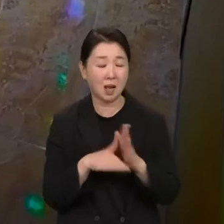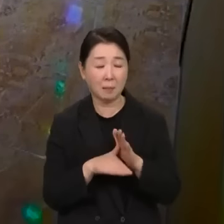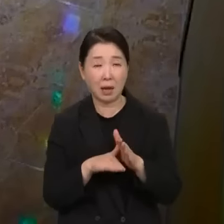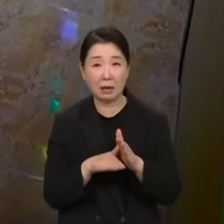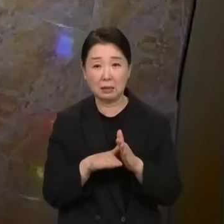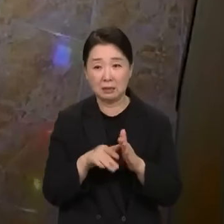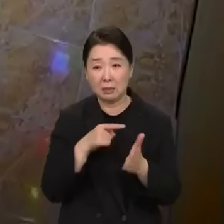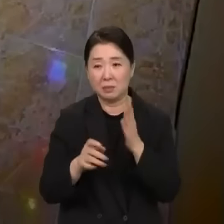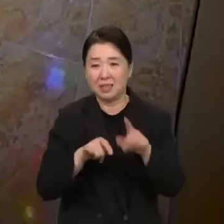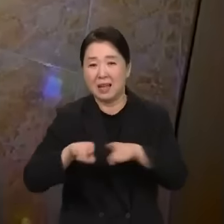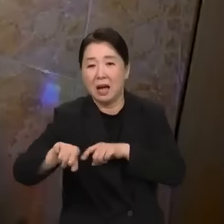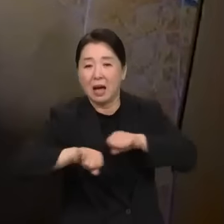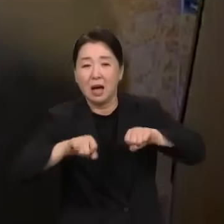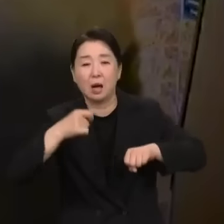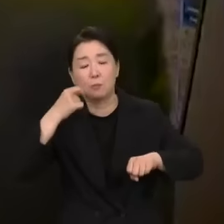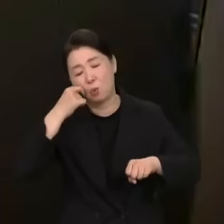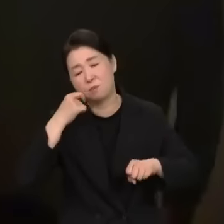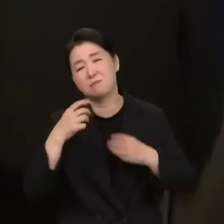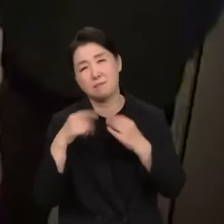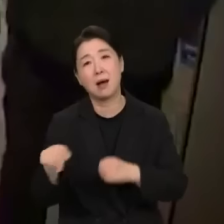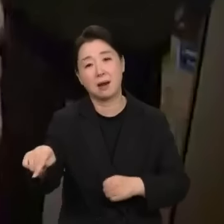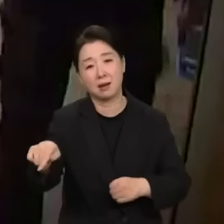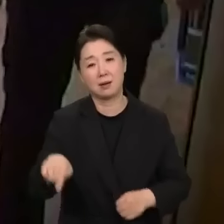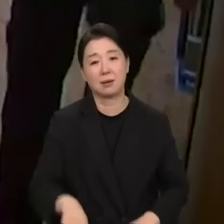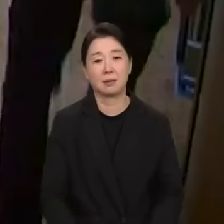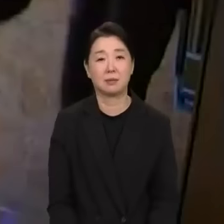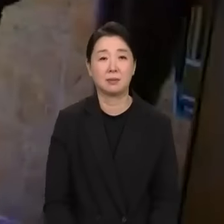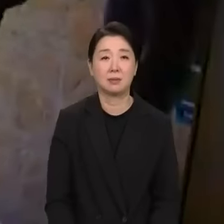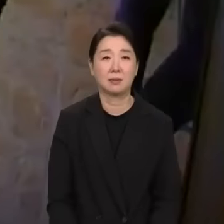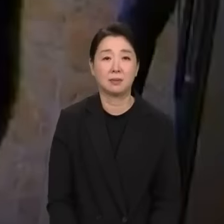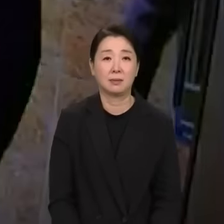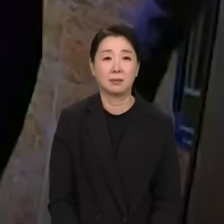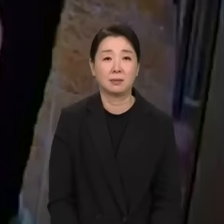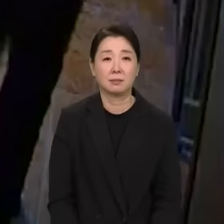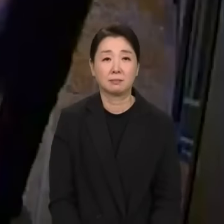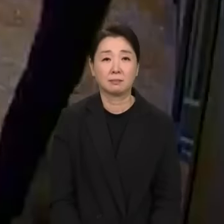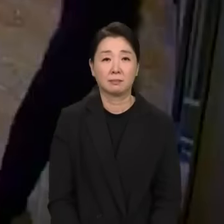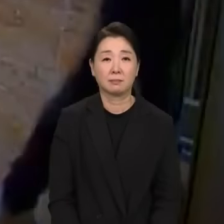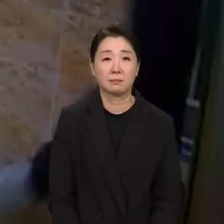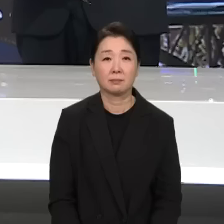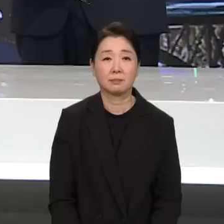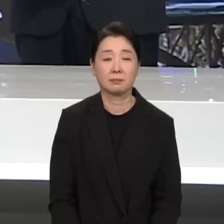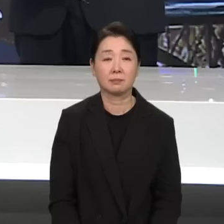못하는 피해자들은 더 있습니다. JTBC 정영재입니다.